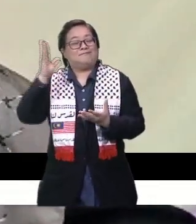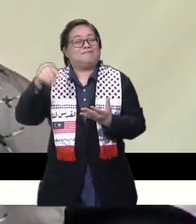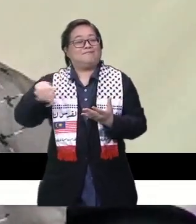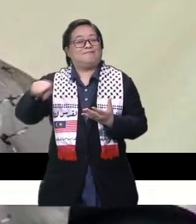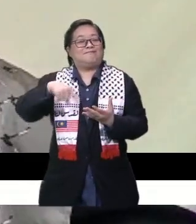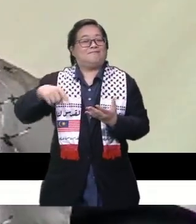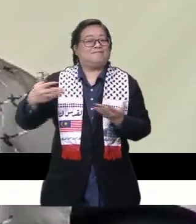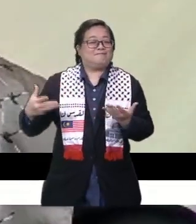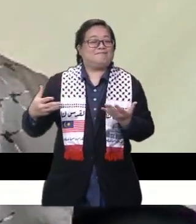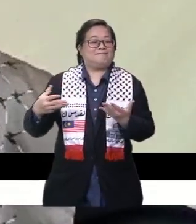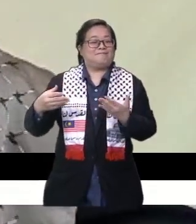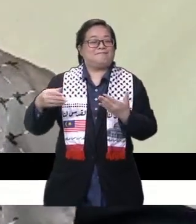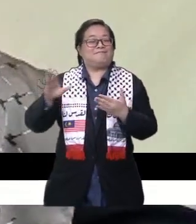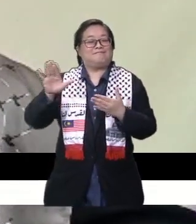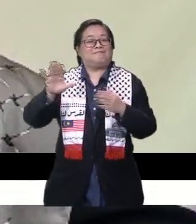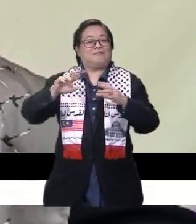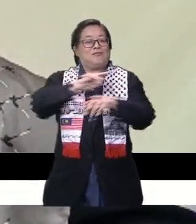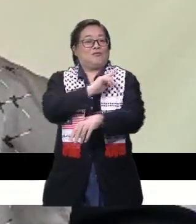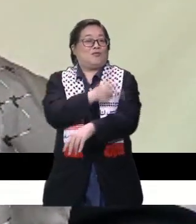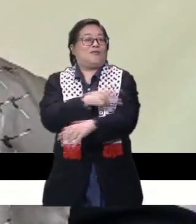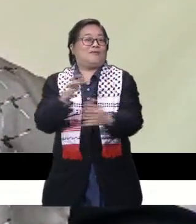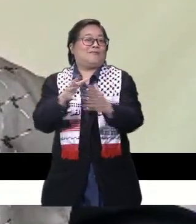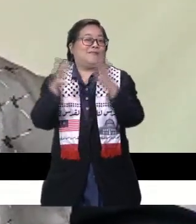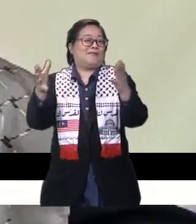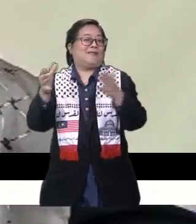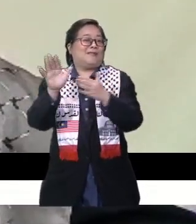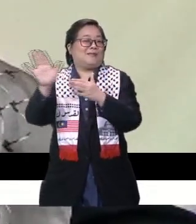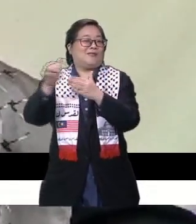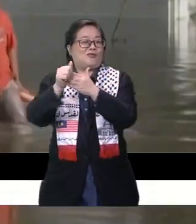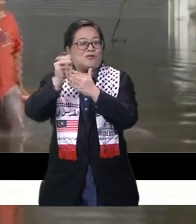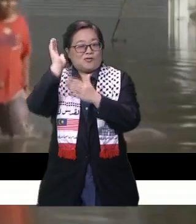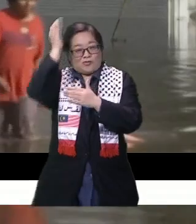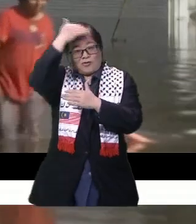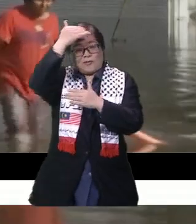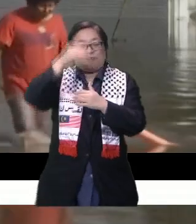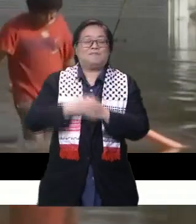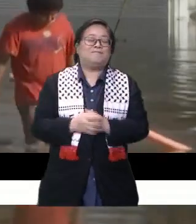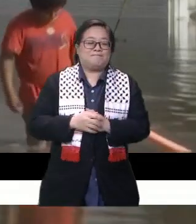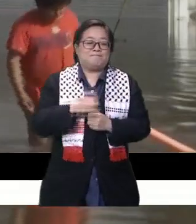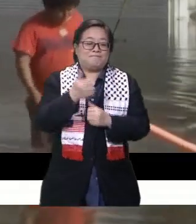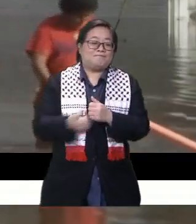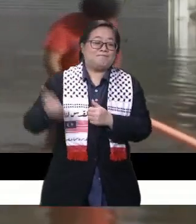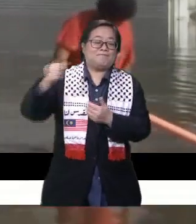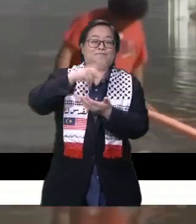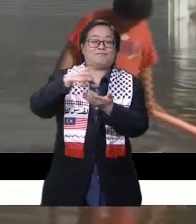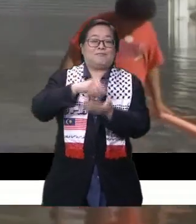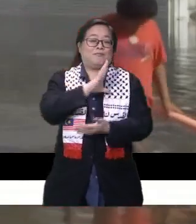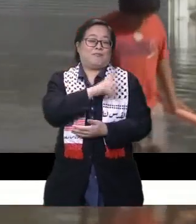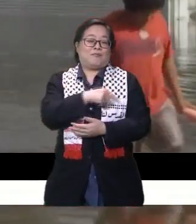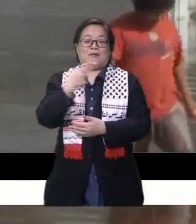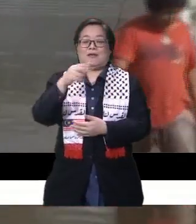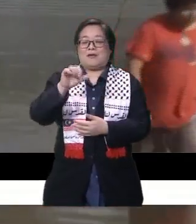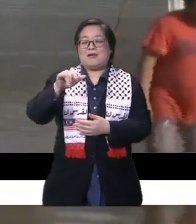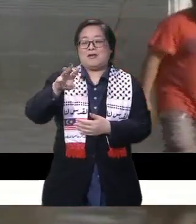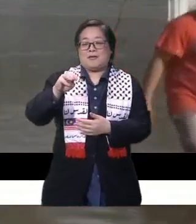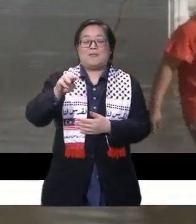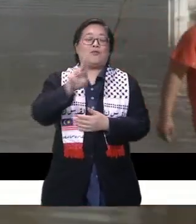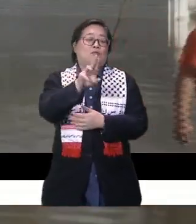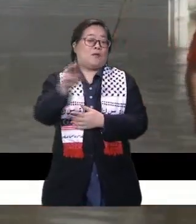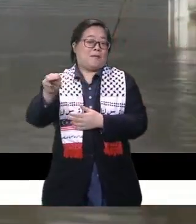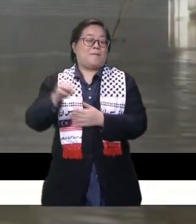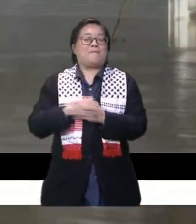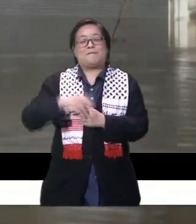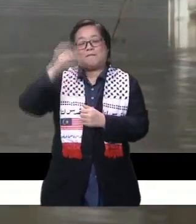diterajui di bawah kuasa besar yang dipimpin oleh Donald Trump pengarah pusat pengajian Palestin Hashim Universiti Malaya